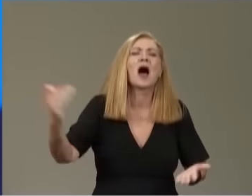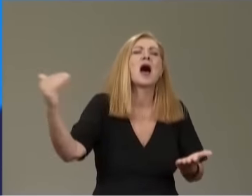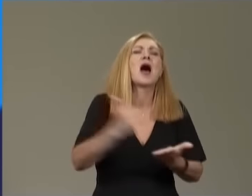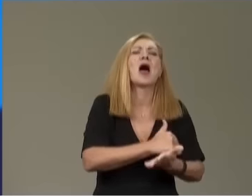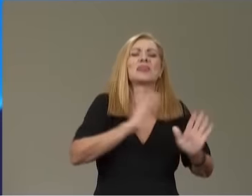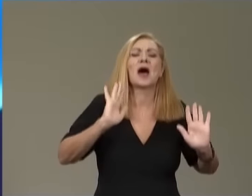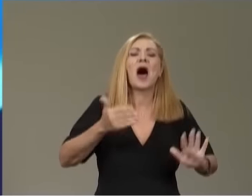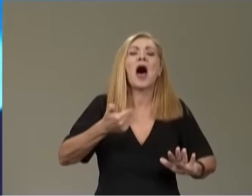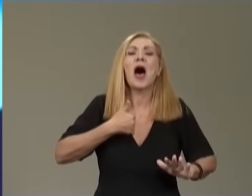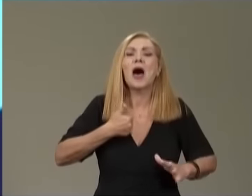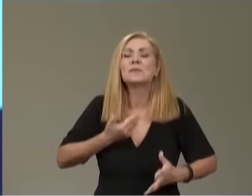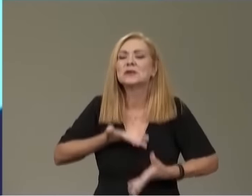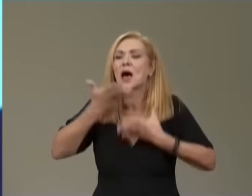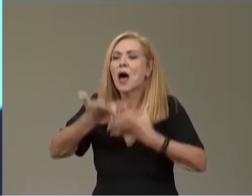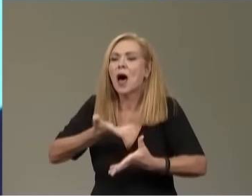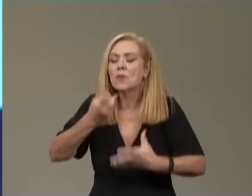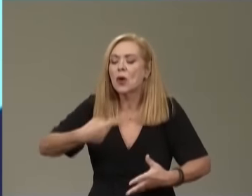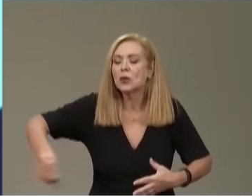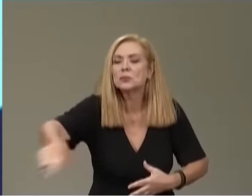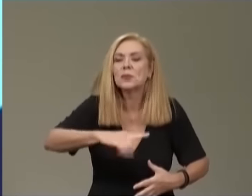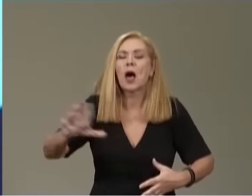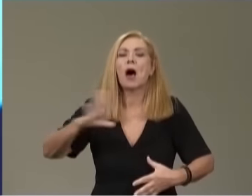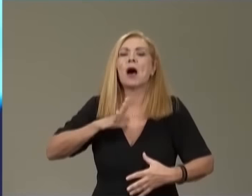λογοδοτούμε μόνο στον ελληνικό λαό.